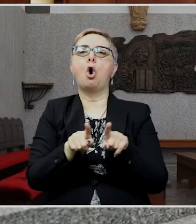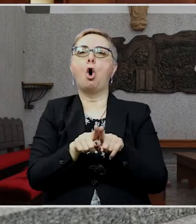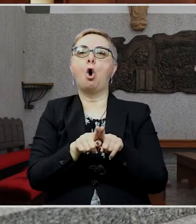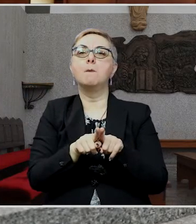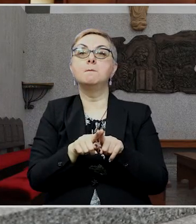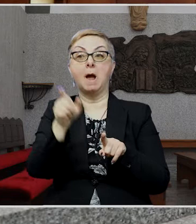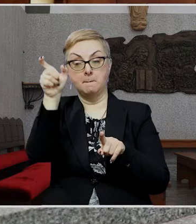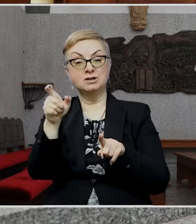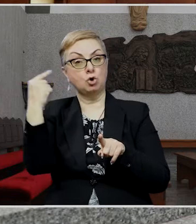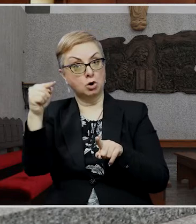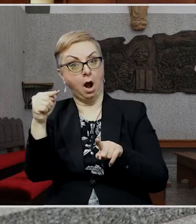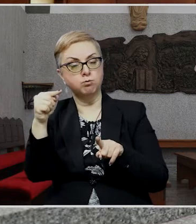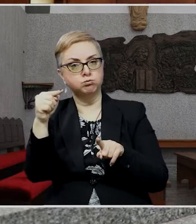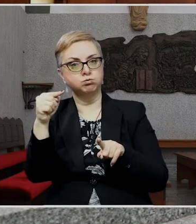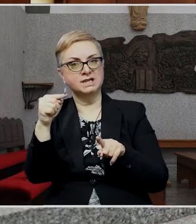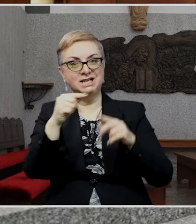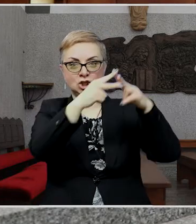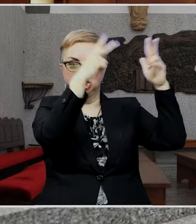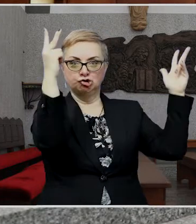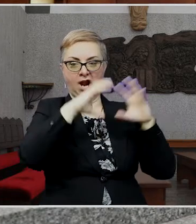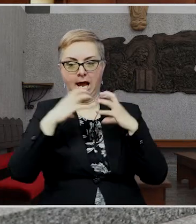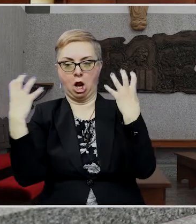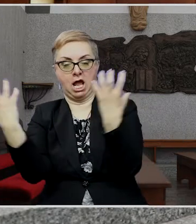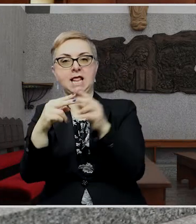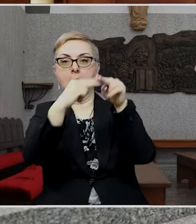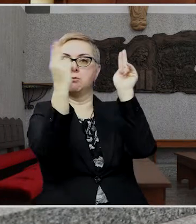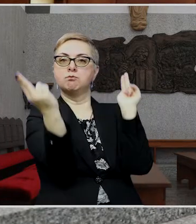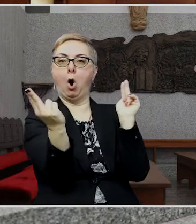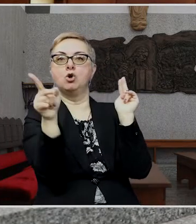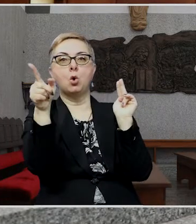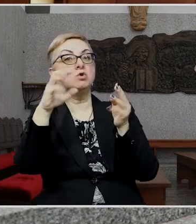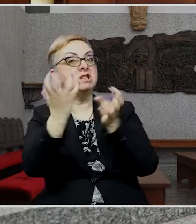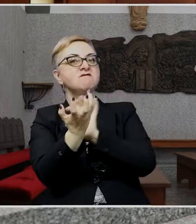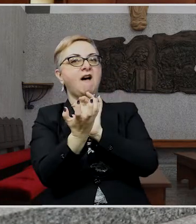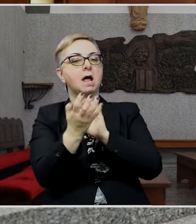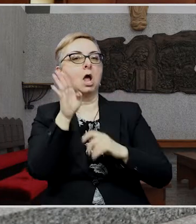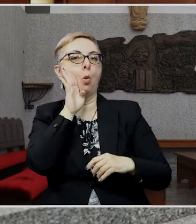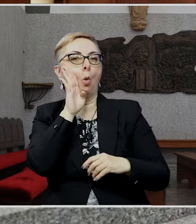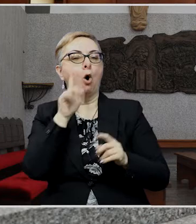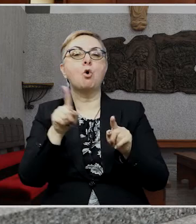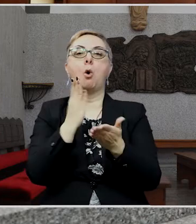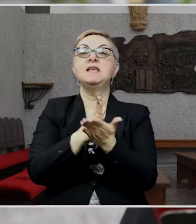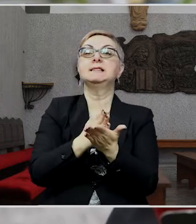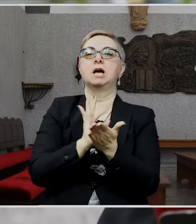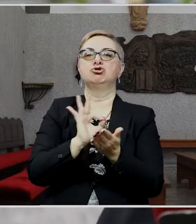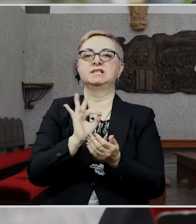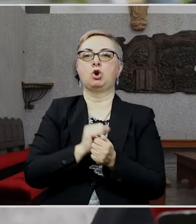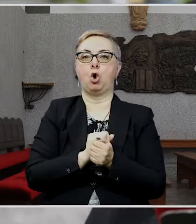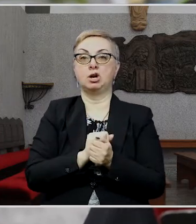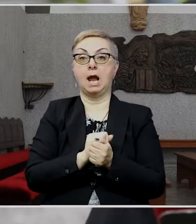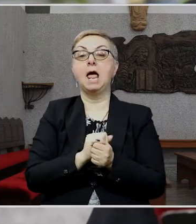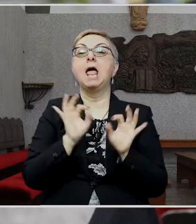la sua stessa persona tra cielo e terra l'uomo della intercessione ecco